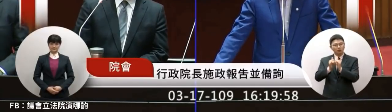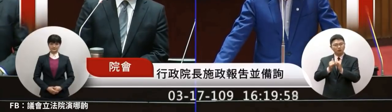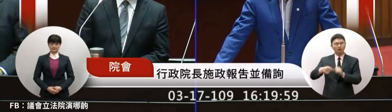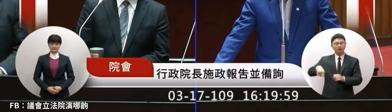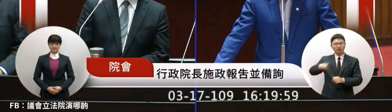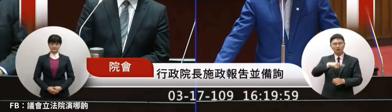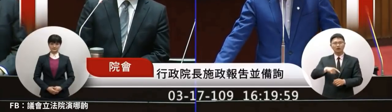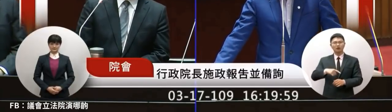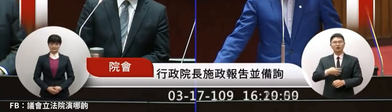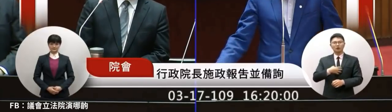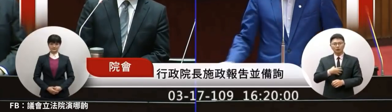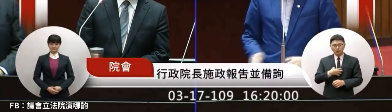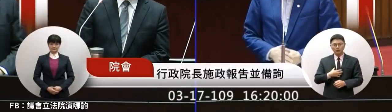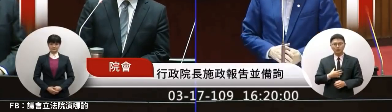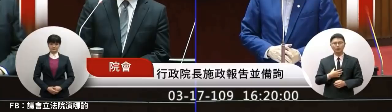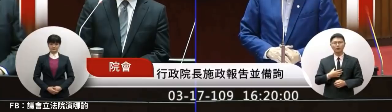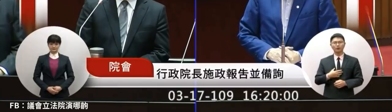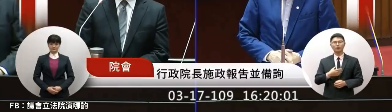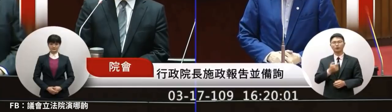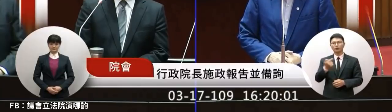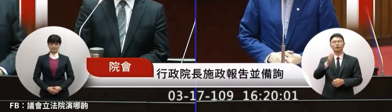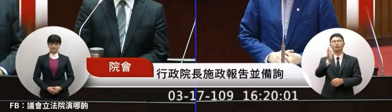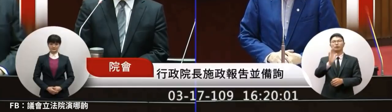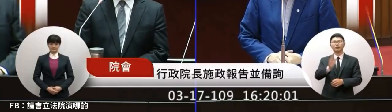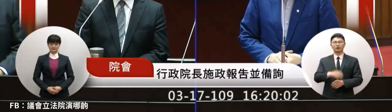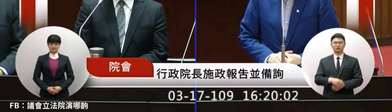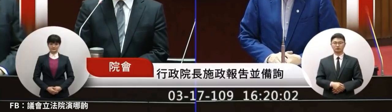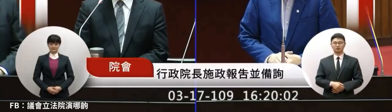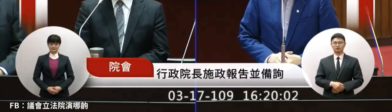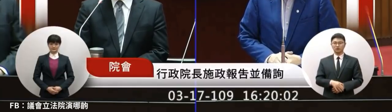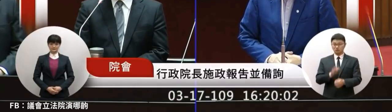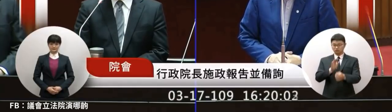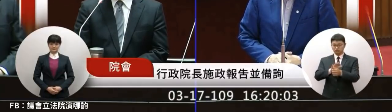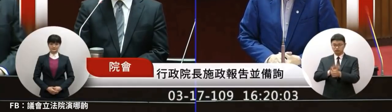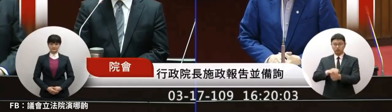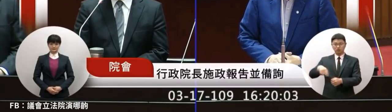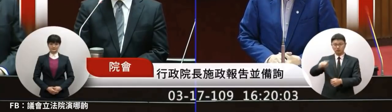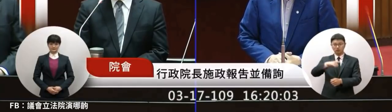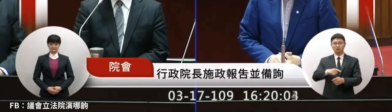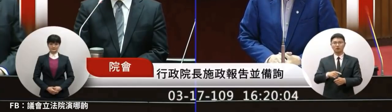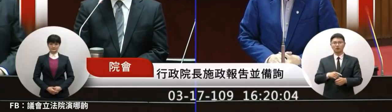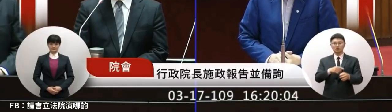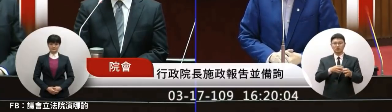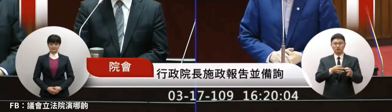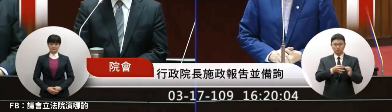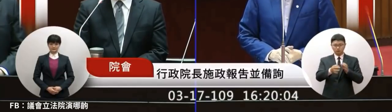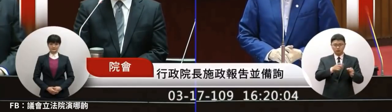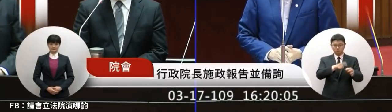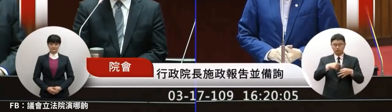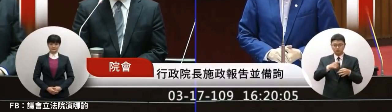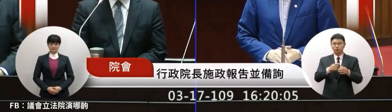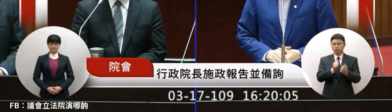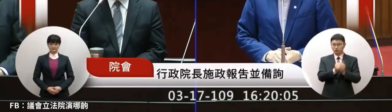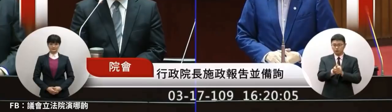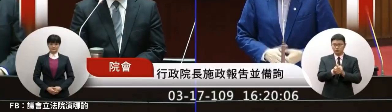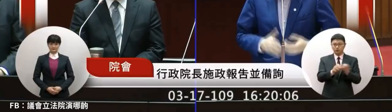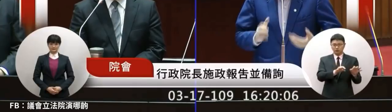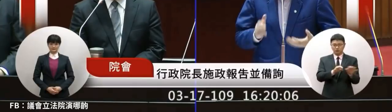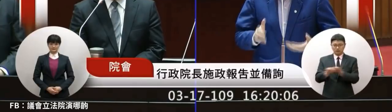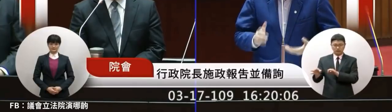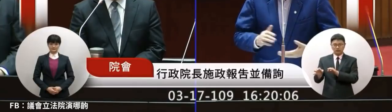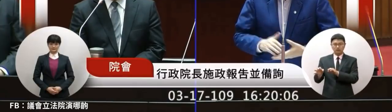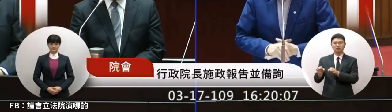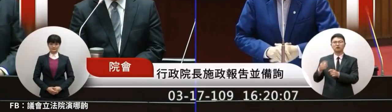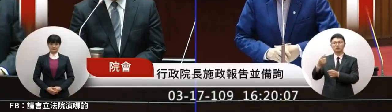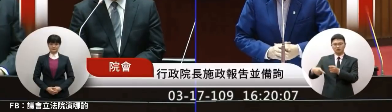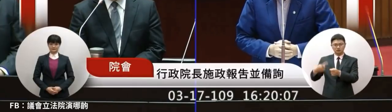让人民喘口气，所以因此延长营所税一年。那我就问他，一